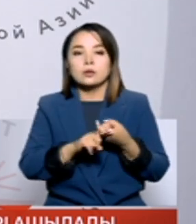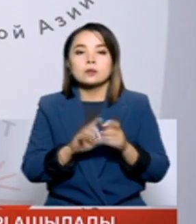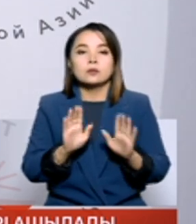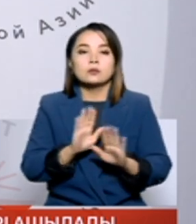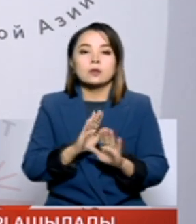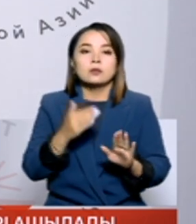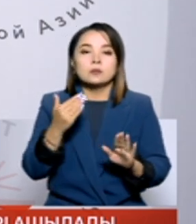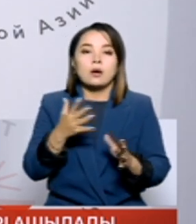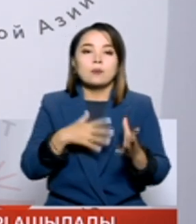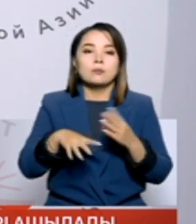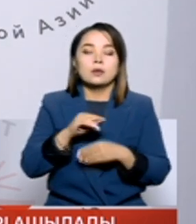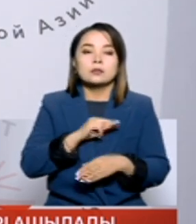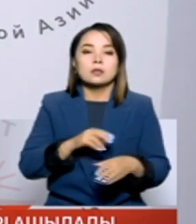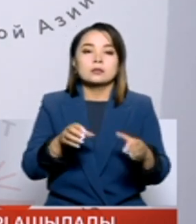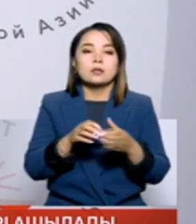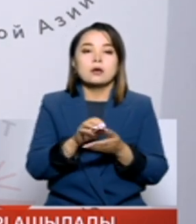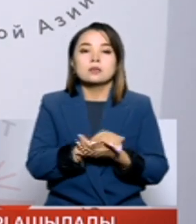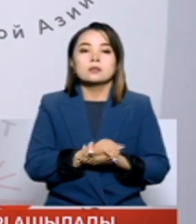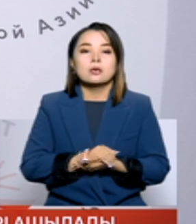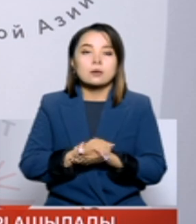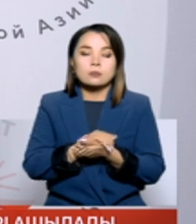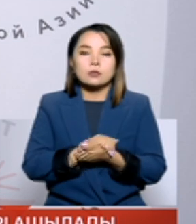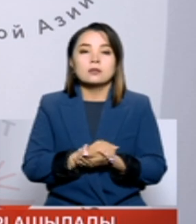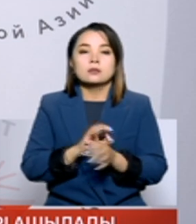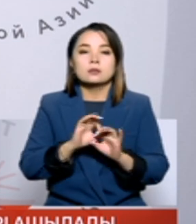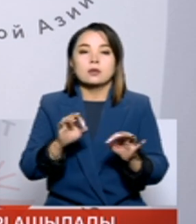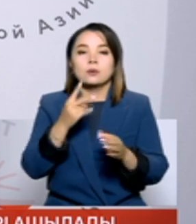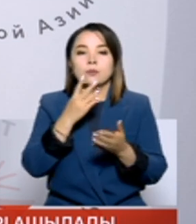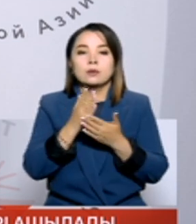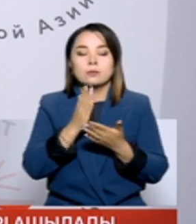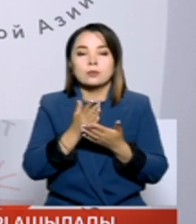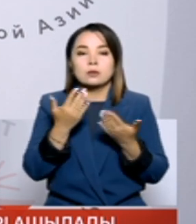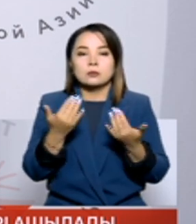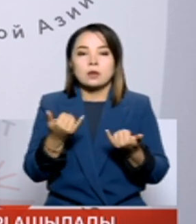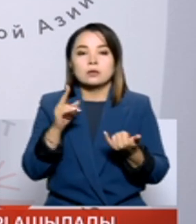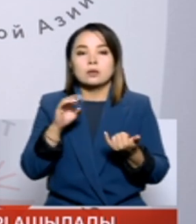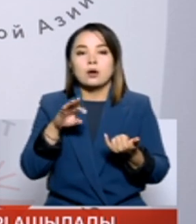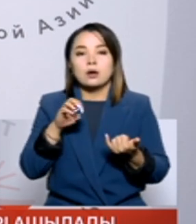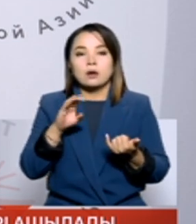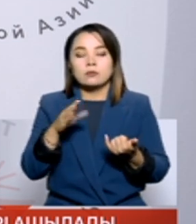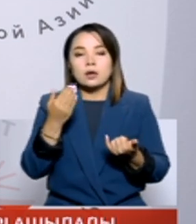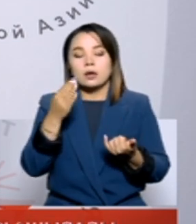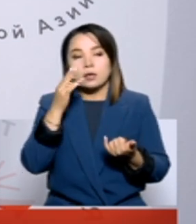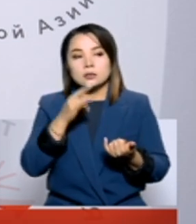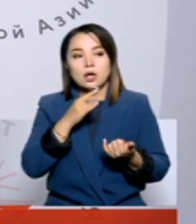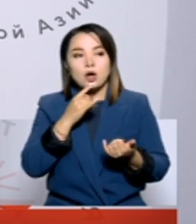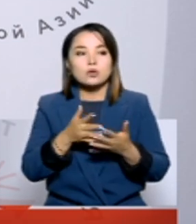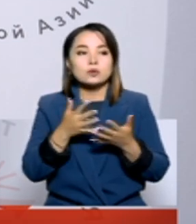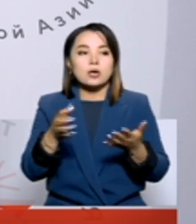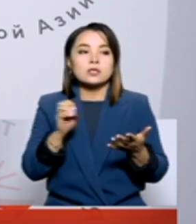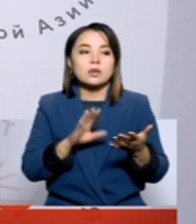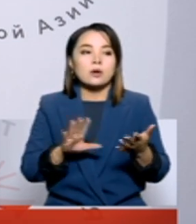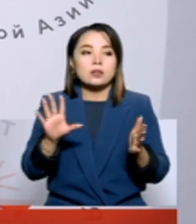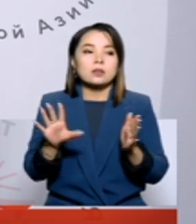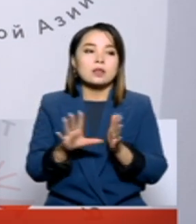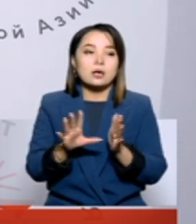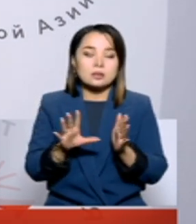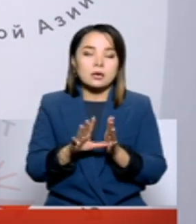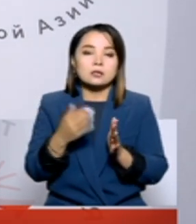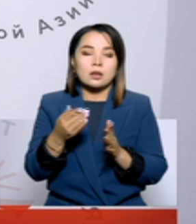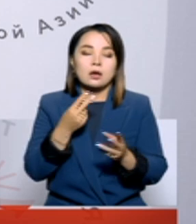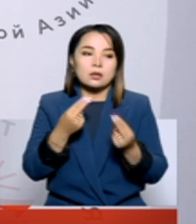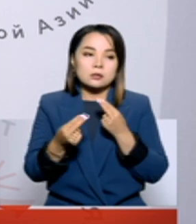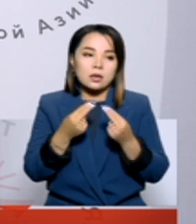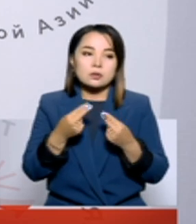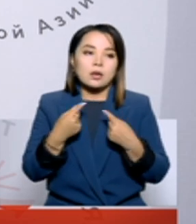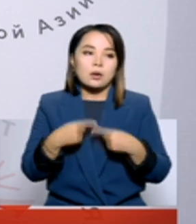ғана емес, барлық салада ынтымақтастық тереңдегенін көріп отырмыз. Қасым-Жомарт Тоқаев Қазақстан үлкен Еуразияда энергетика,